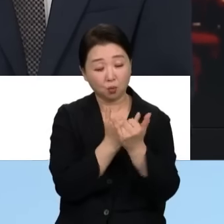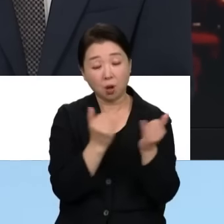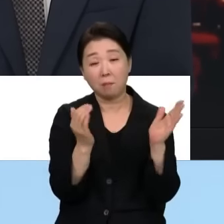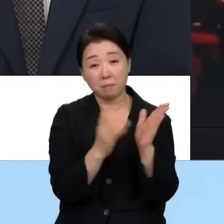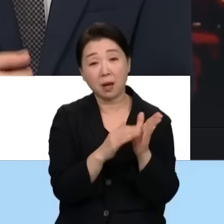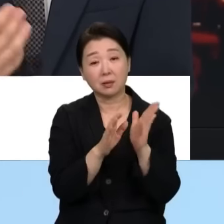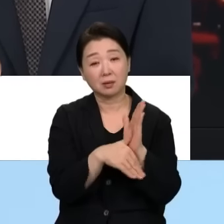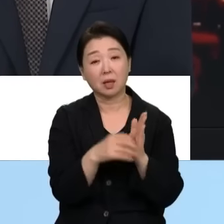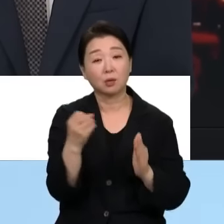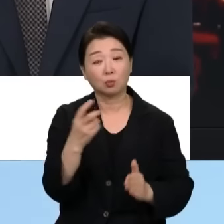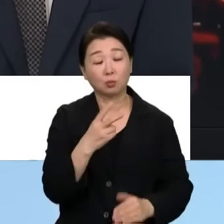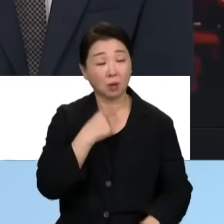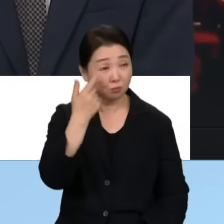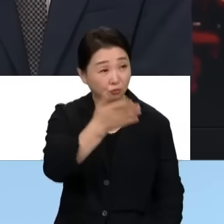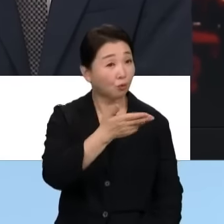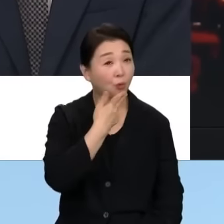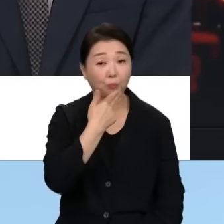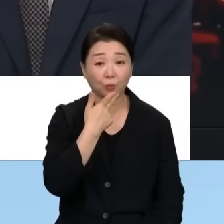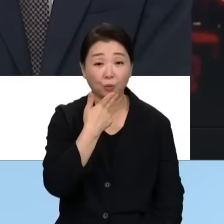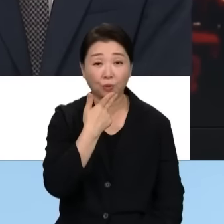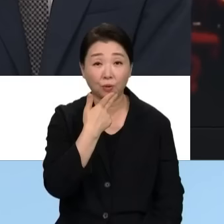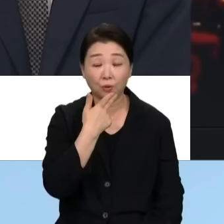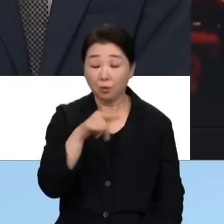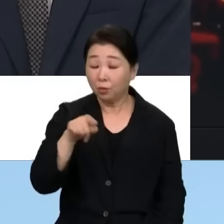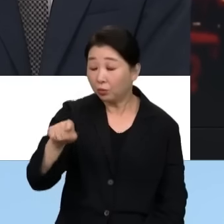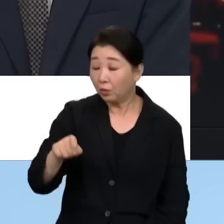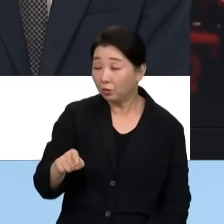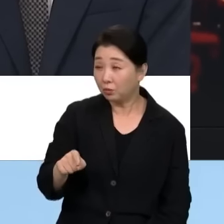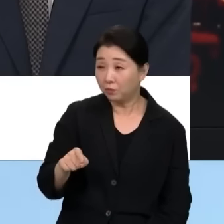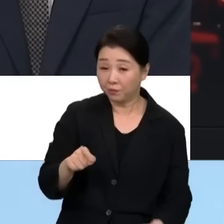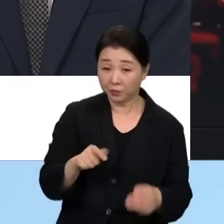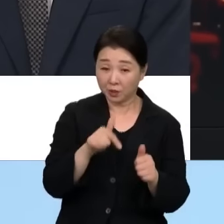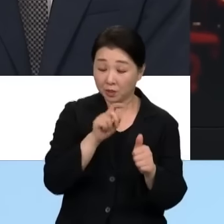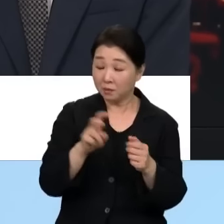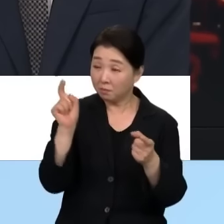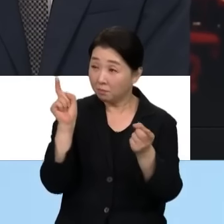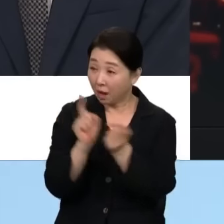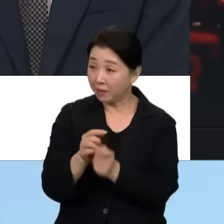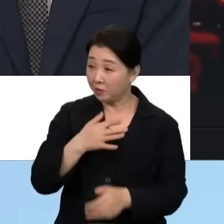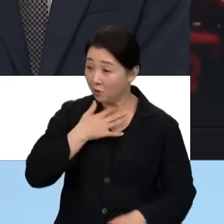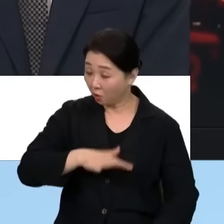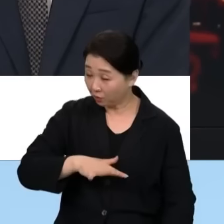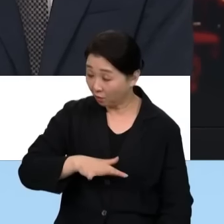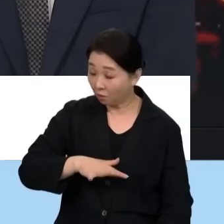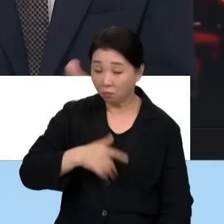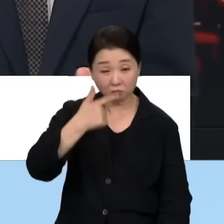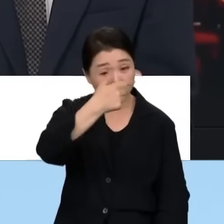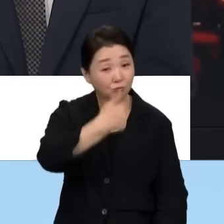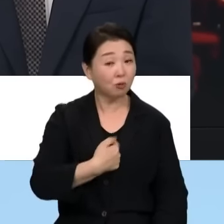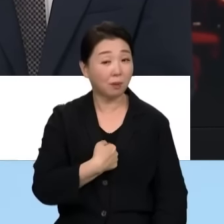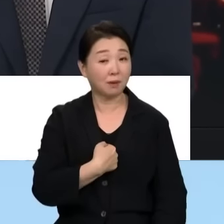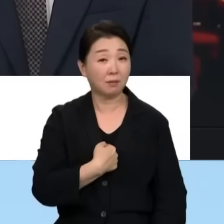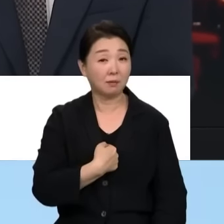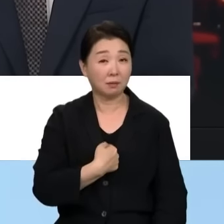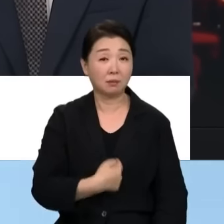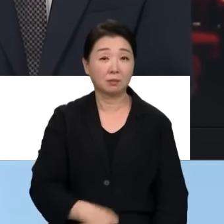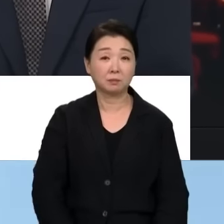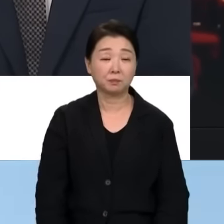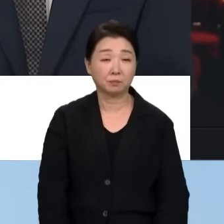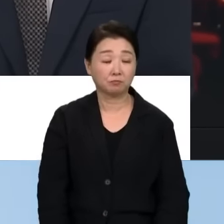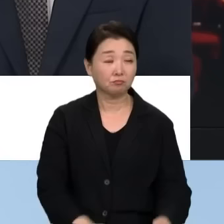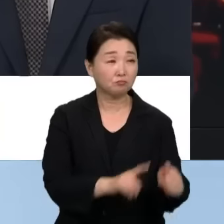과정에서 그분이 전 묻지도 않았는데 어 너는 성근이를 안 만났었나 이런 식으로 이제까지 얘기를 하시고